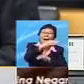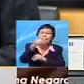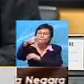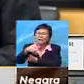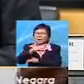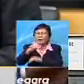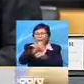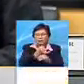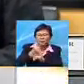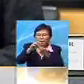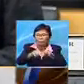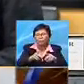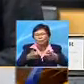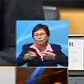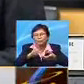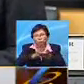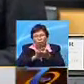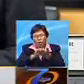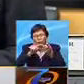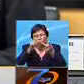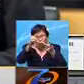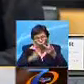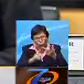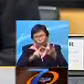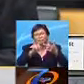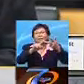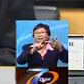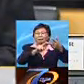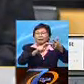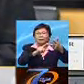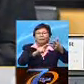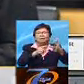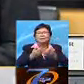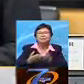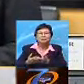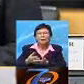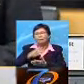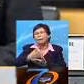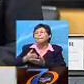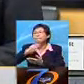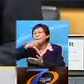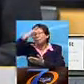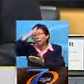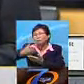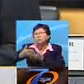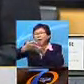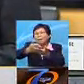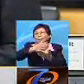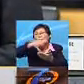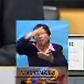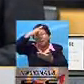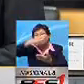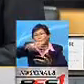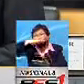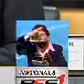juga menjaga disiplin di sekolah. Dan yang ketiganya adalah sarana ibu bapa. Sarana ibu bapa ialah pihak ibu bapa